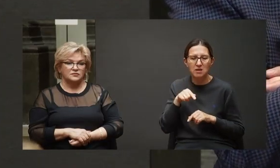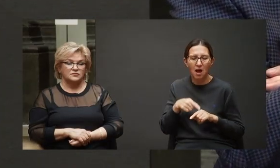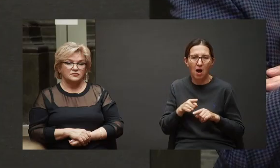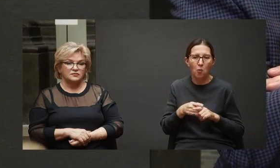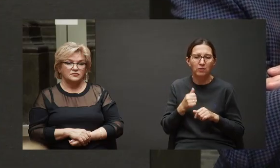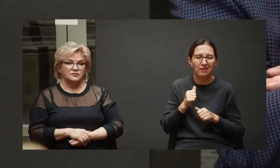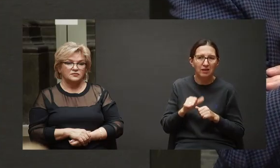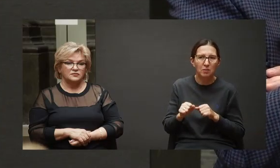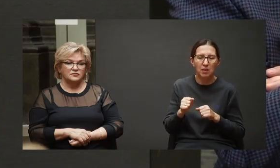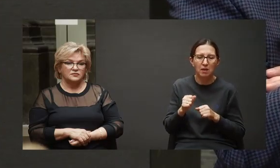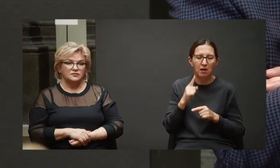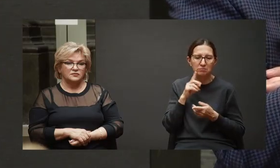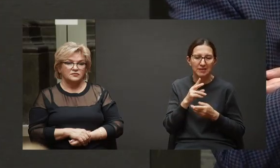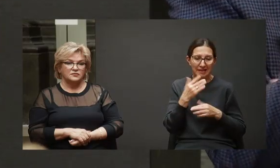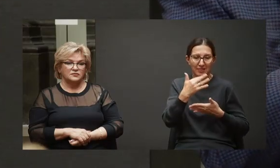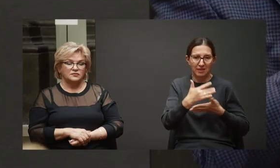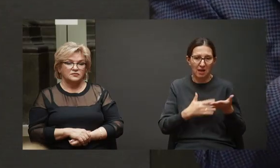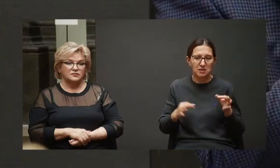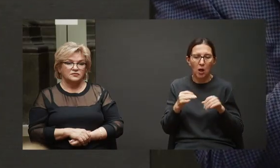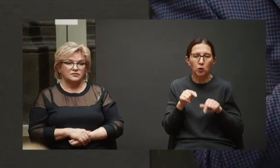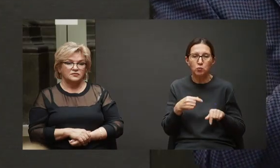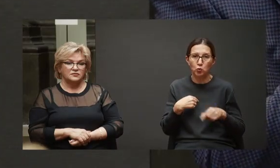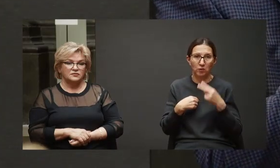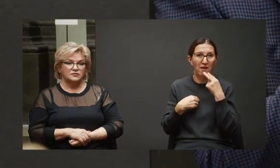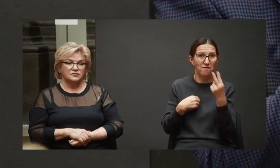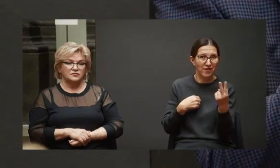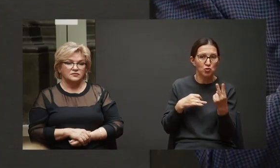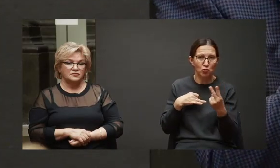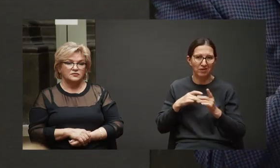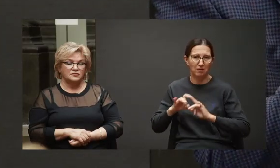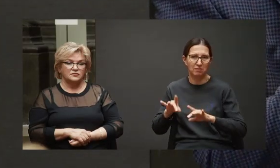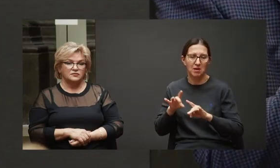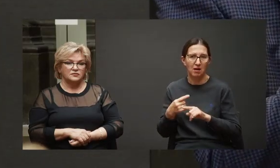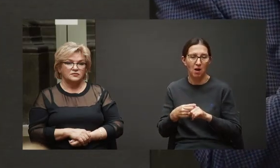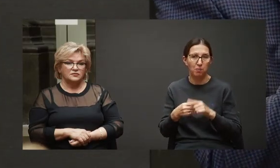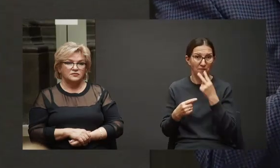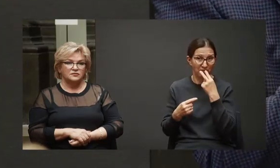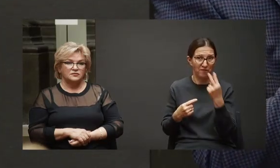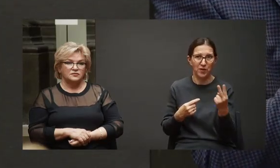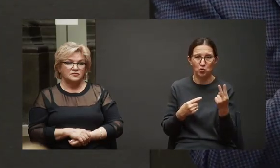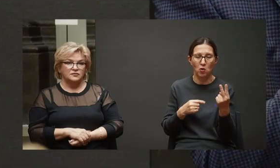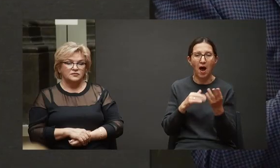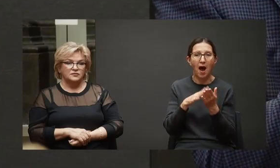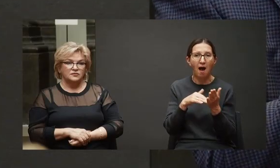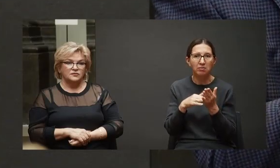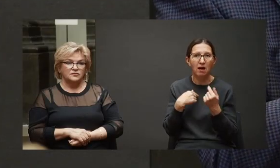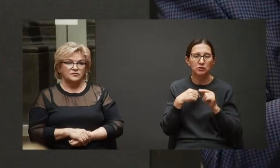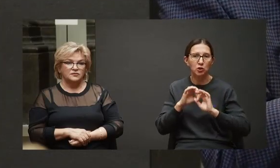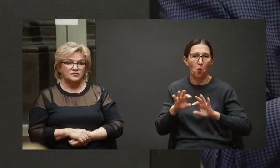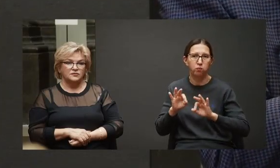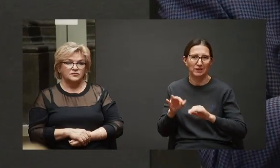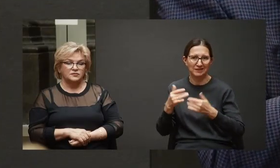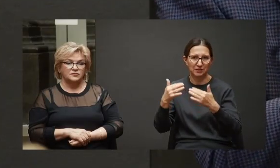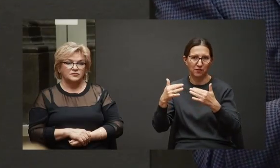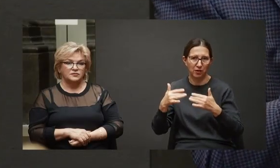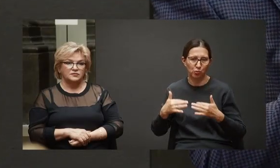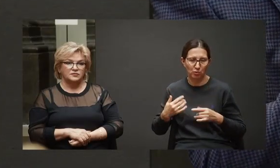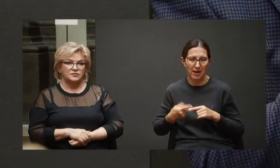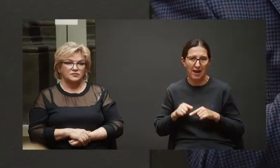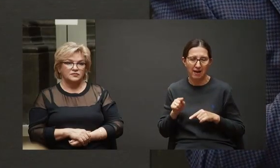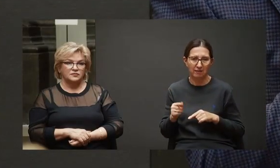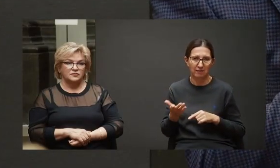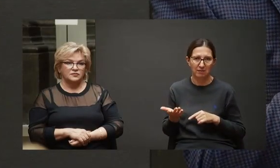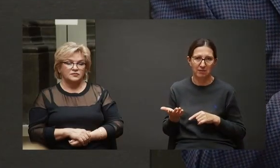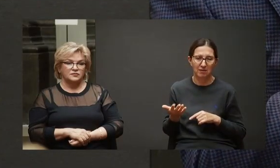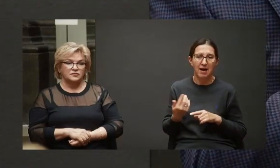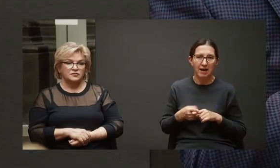непосредственное разглядывание. Вот я вижу, умственным взором я вижу, и дальше я его описываю. То есть